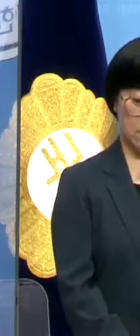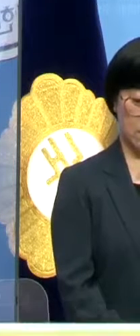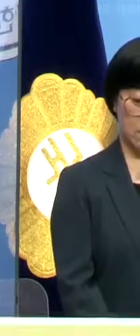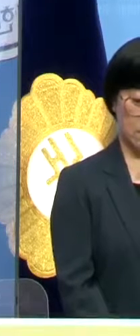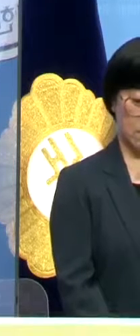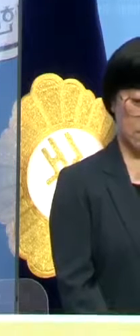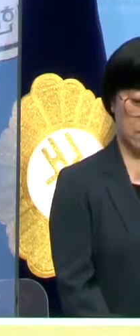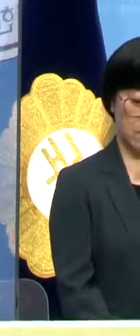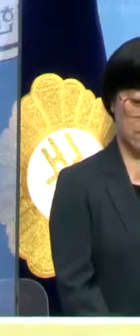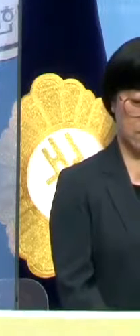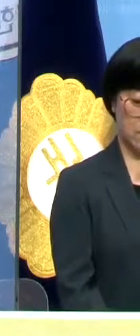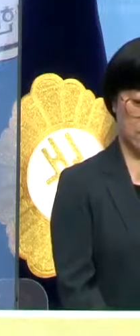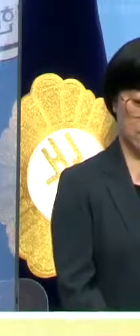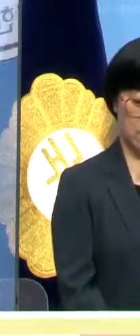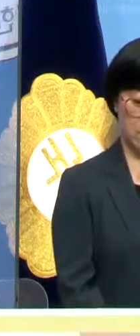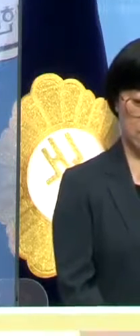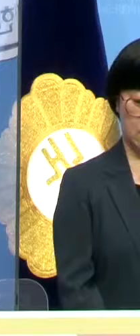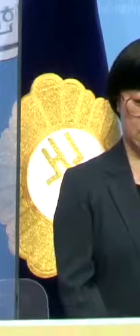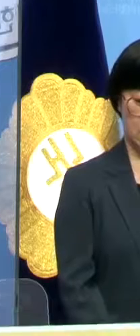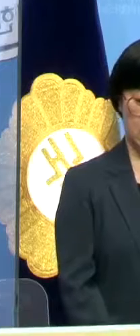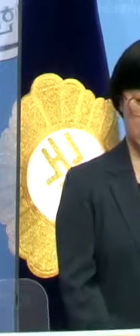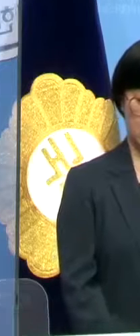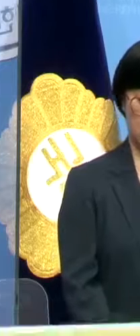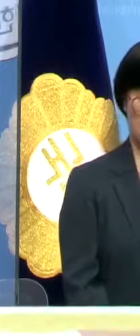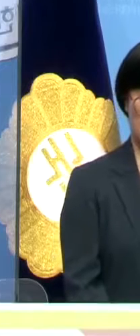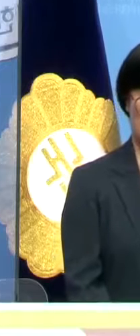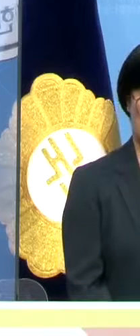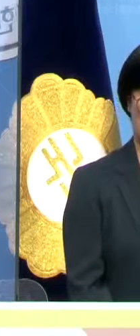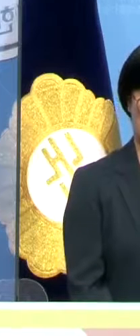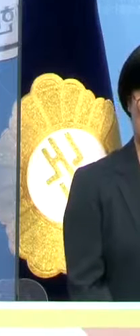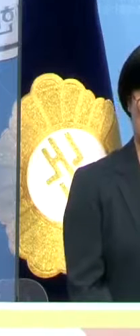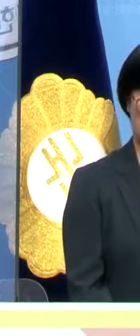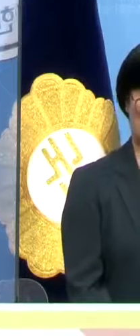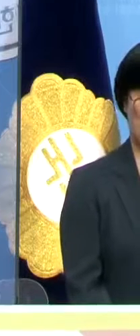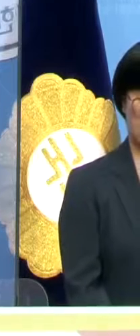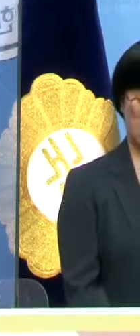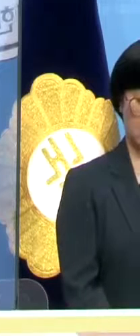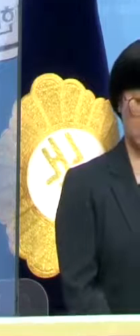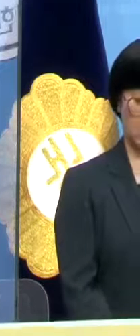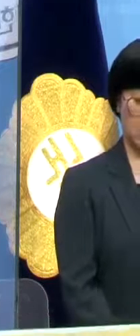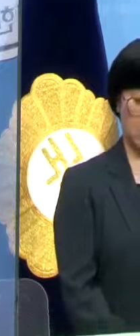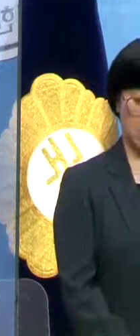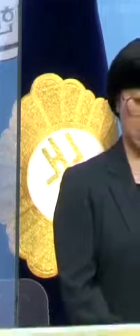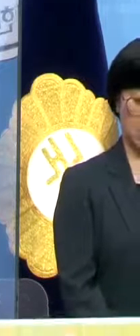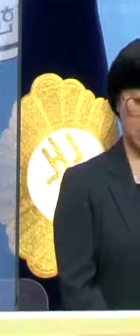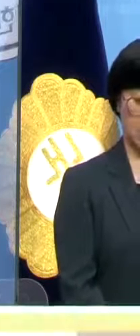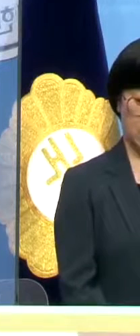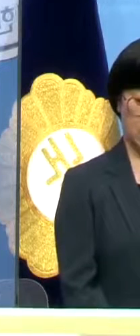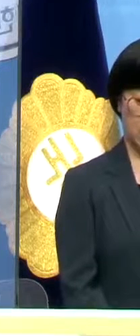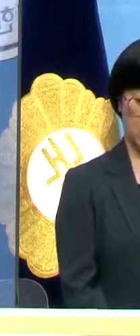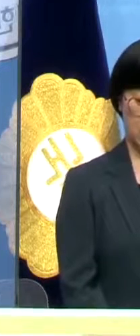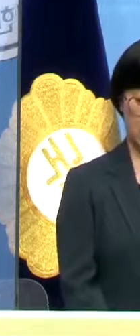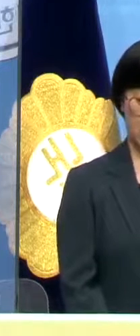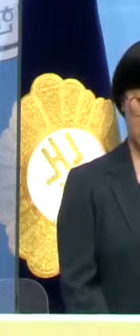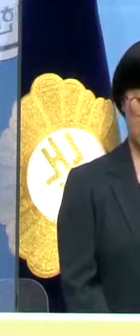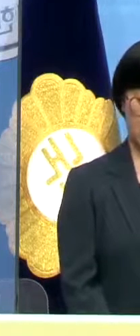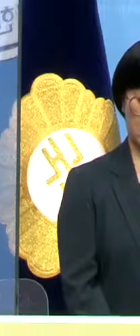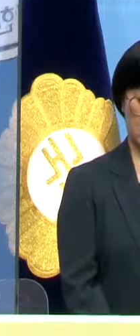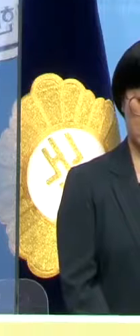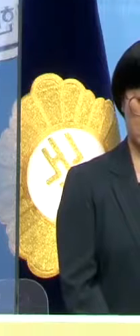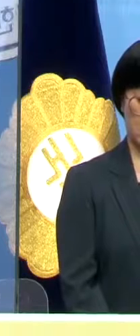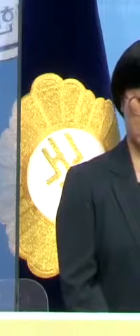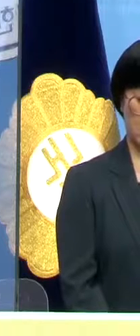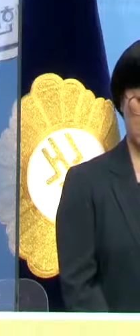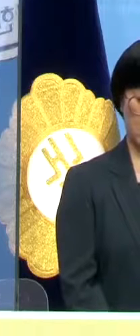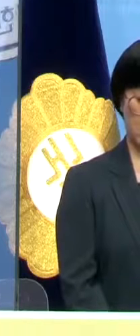oder to rss nso 어 soporte 킹 콤비 있어 메이션